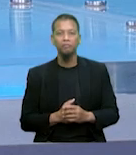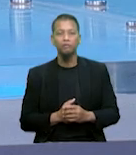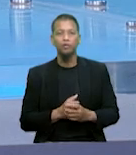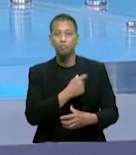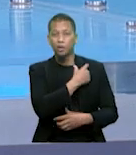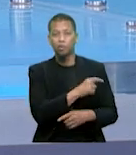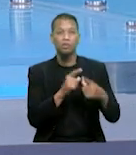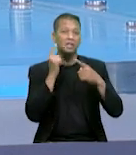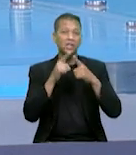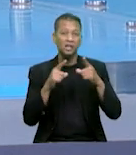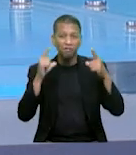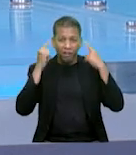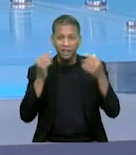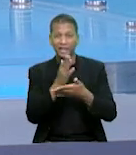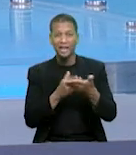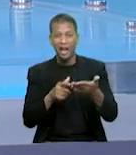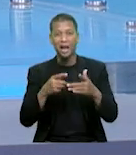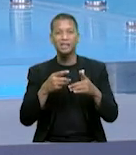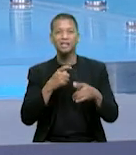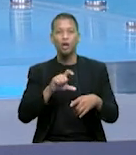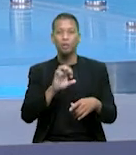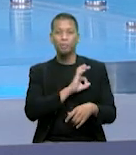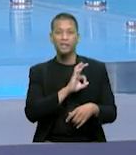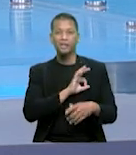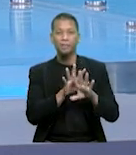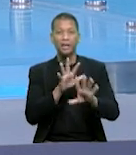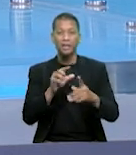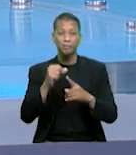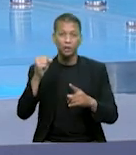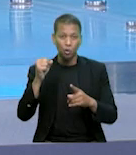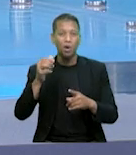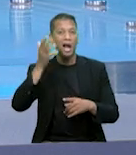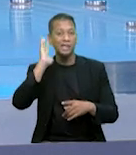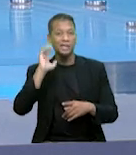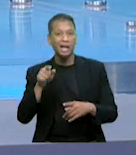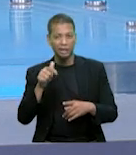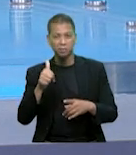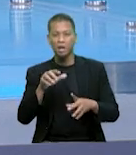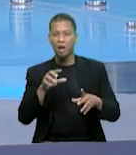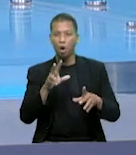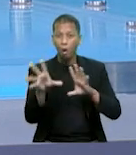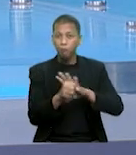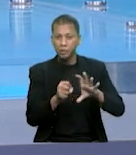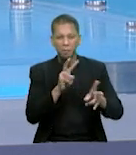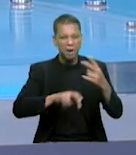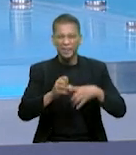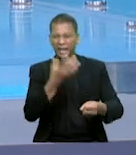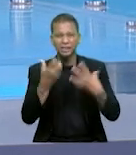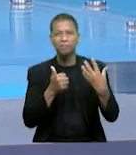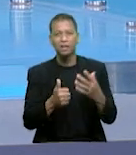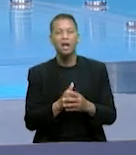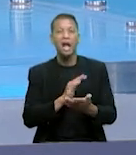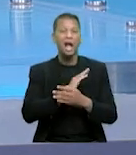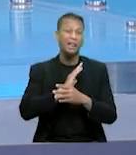Gubernur Jawa Tengah yang juga Bacapres Partai Perindo Ganjar Pranowo dan Komisi Pemberantasan Korupsi Republik Indonesia mengukuhkan komunitas